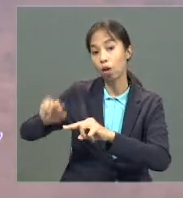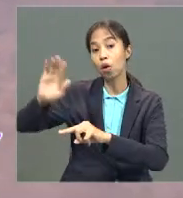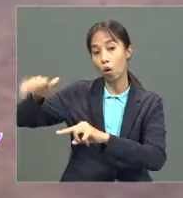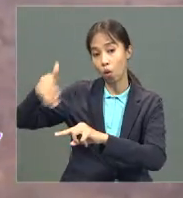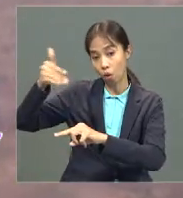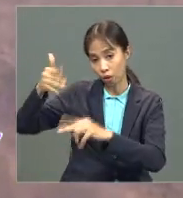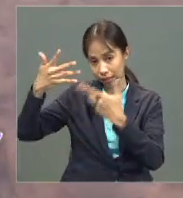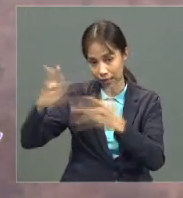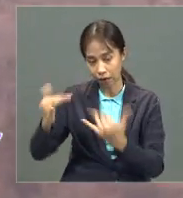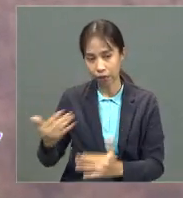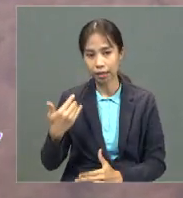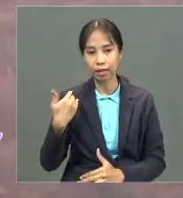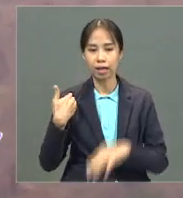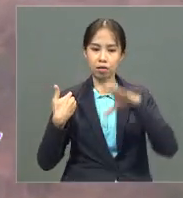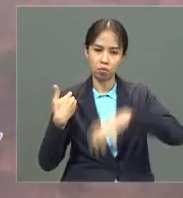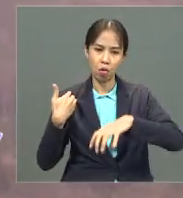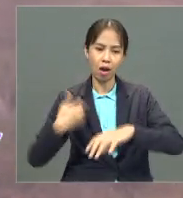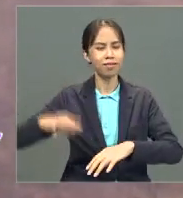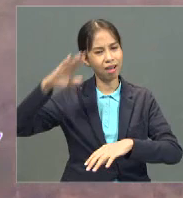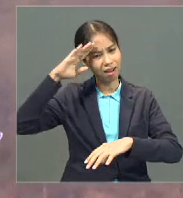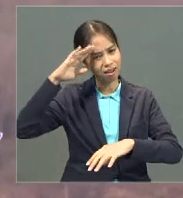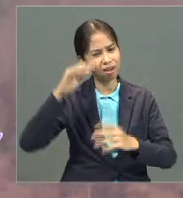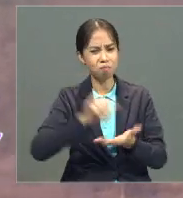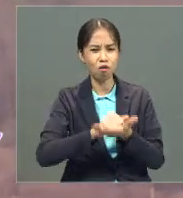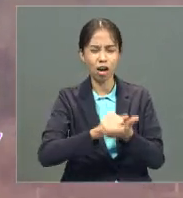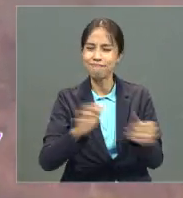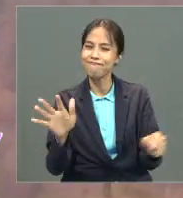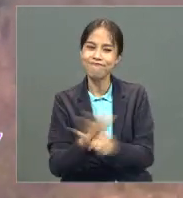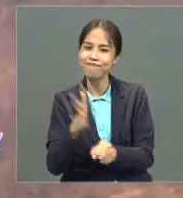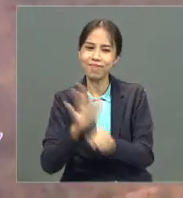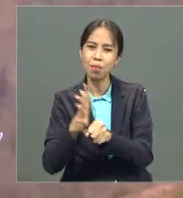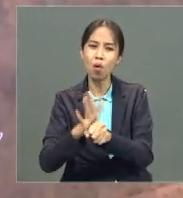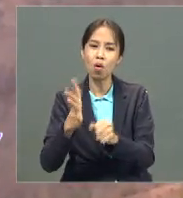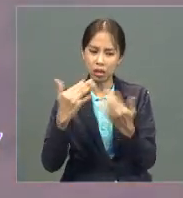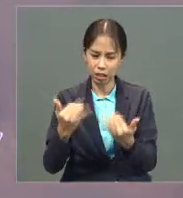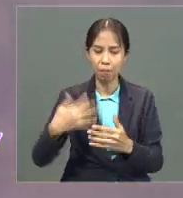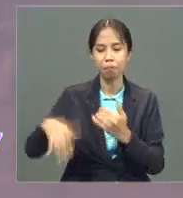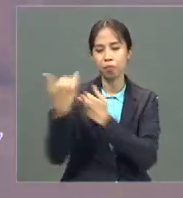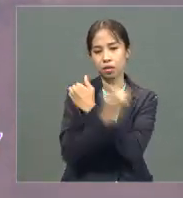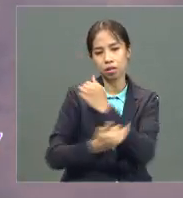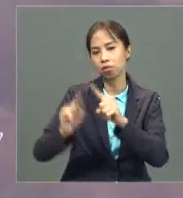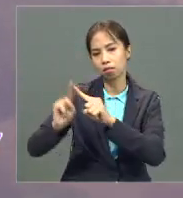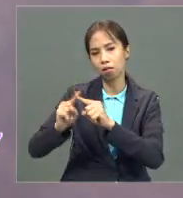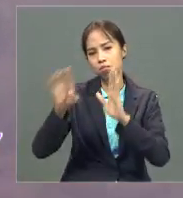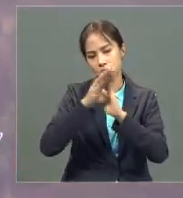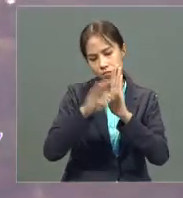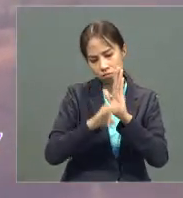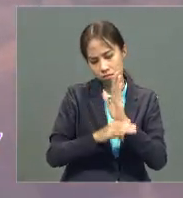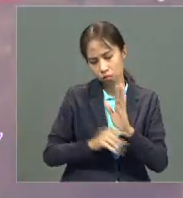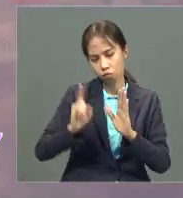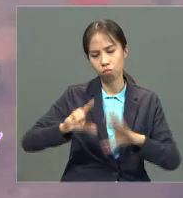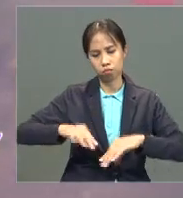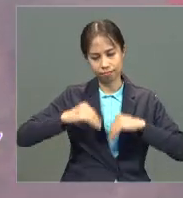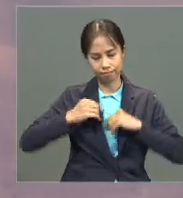ซึ่งในค่ายทหารมีสิ่งอำนวยความสะดวกไม่เพียงพอแล้วก็ย้ำว่าทุกประเทศที่มาฝึกต้องปฏิบัติตามขั้นตอนของทุกคน